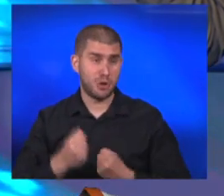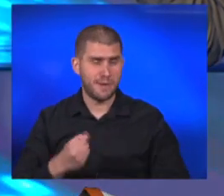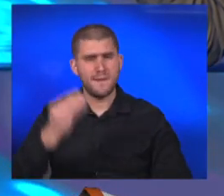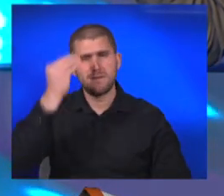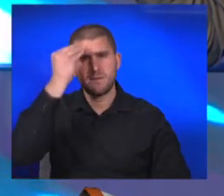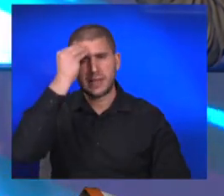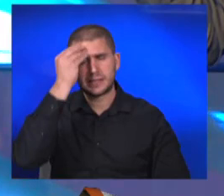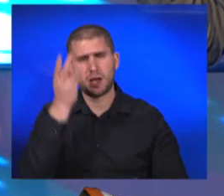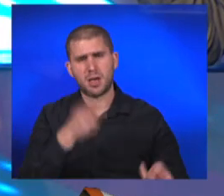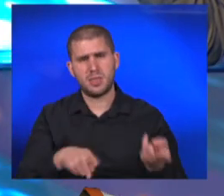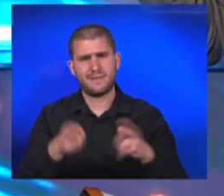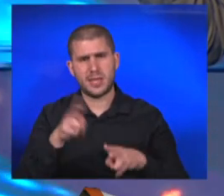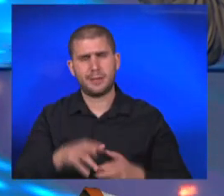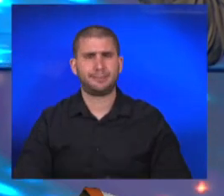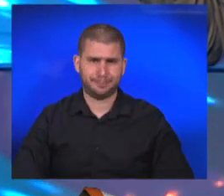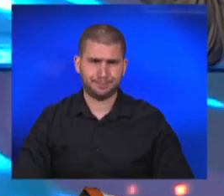ולזכר הנפטרים.